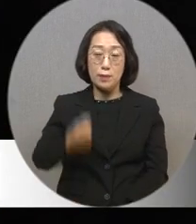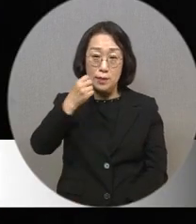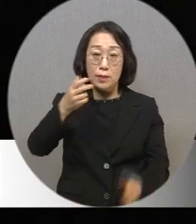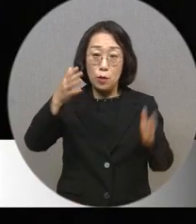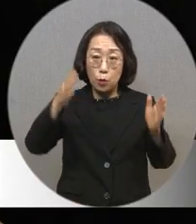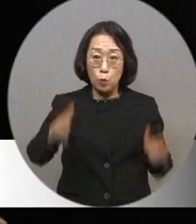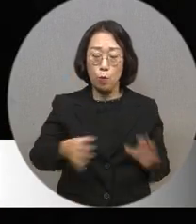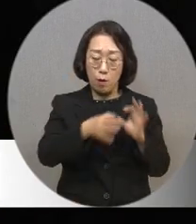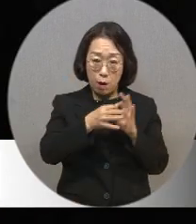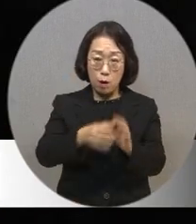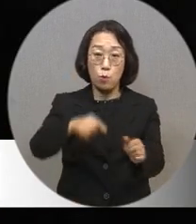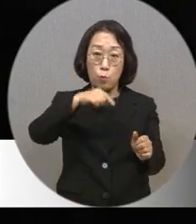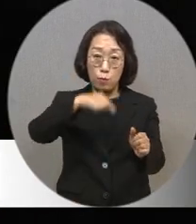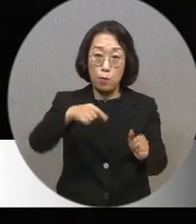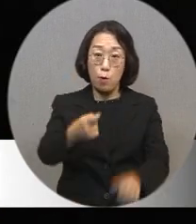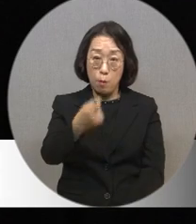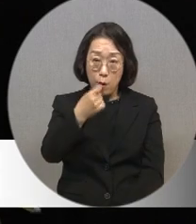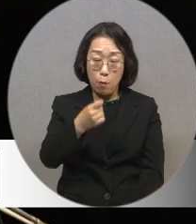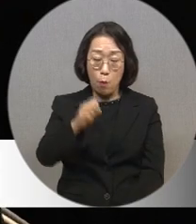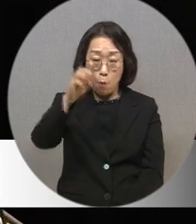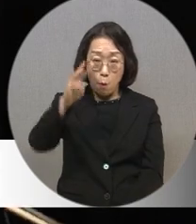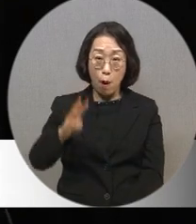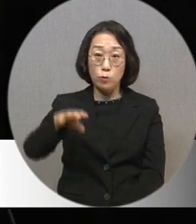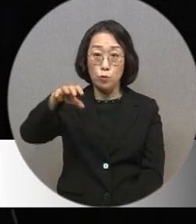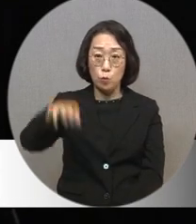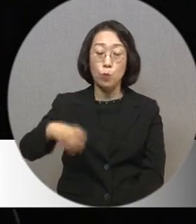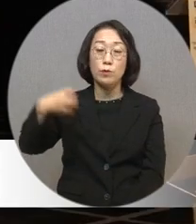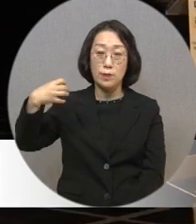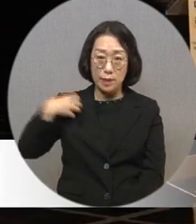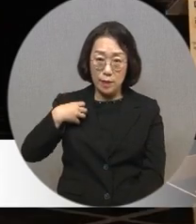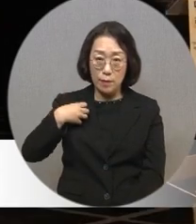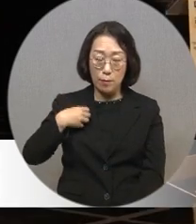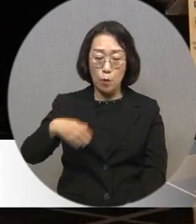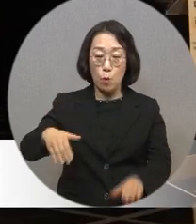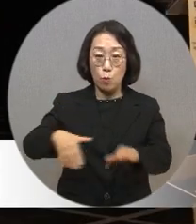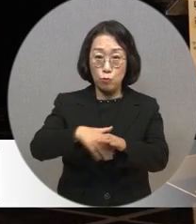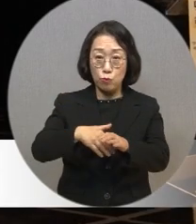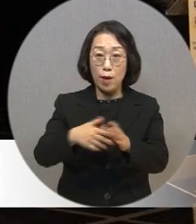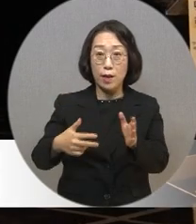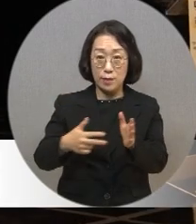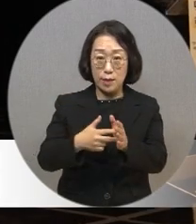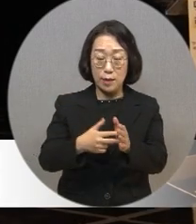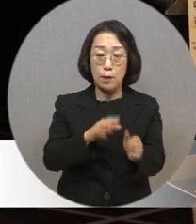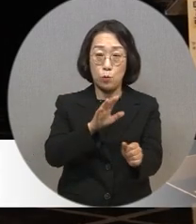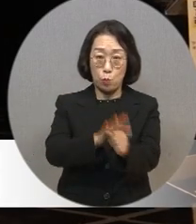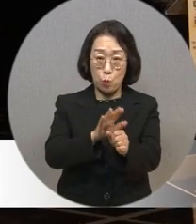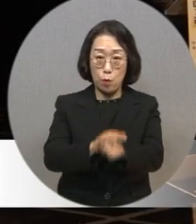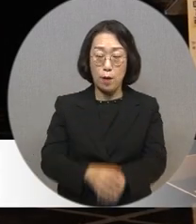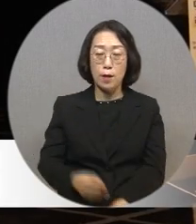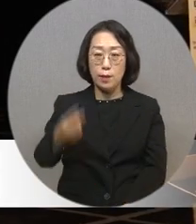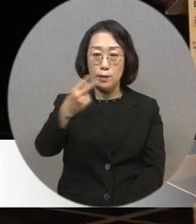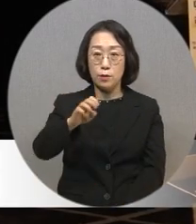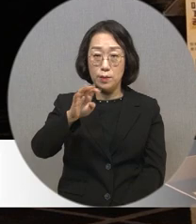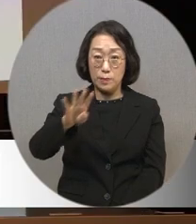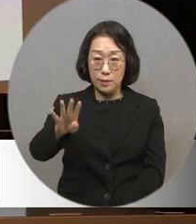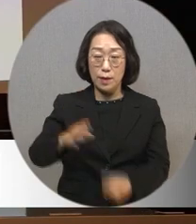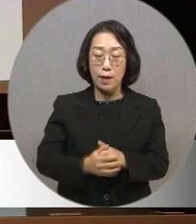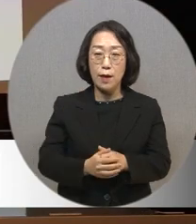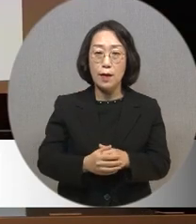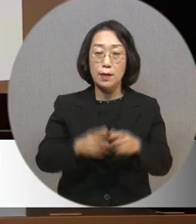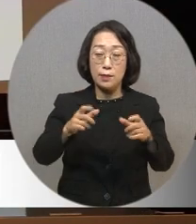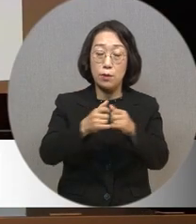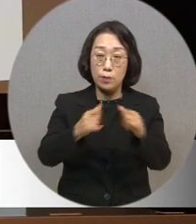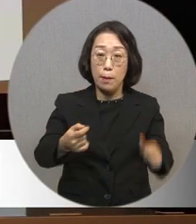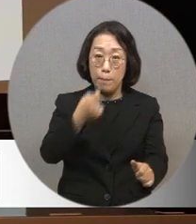동안 진행된 이 프로그램은 광주광역시가 주최하고 광주문화재단이 주관하는 2024 예술시민배움터